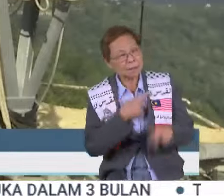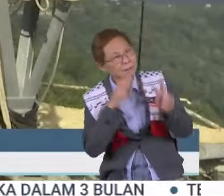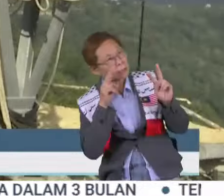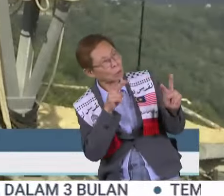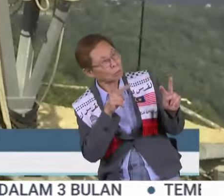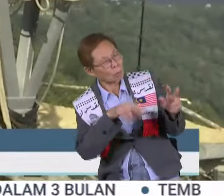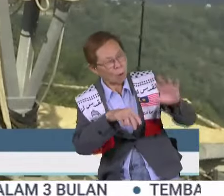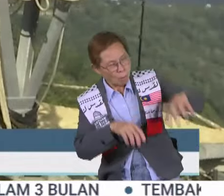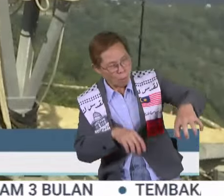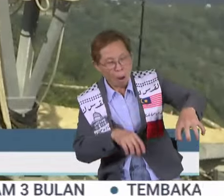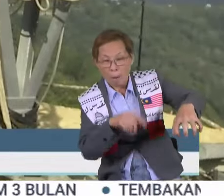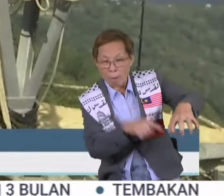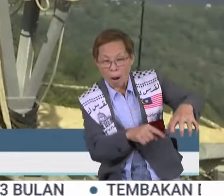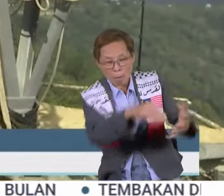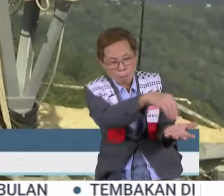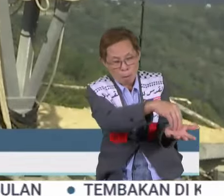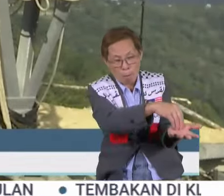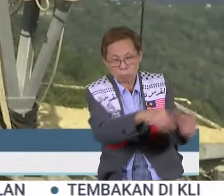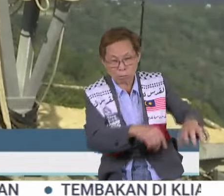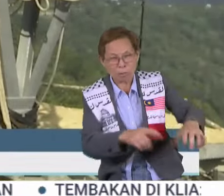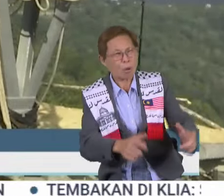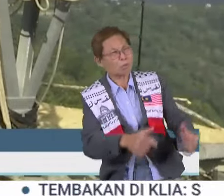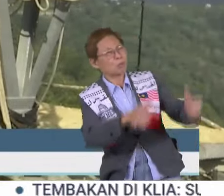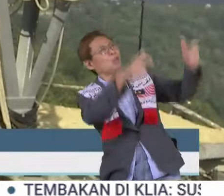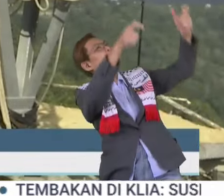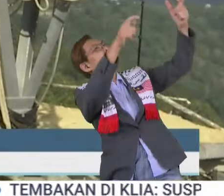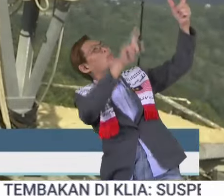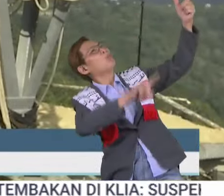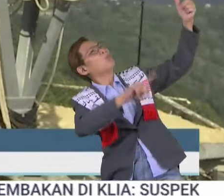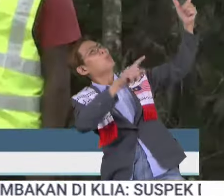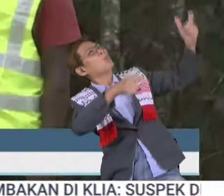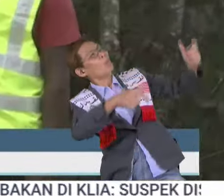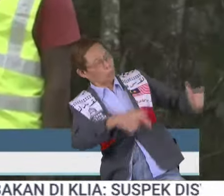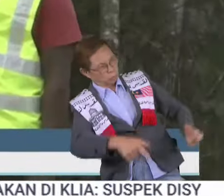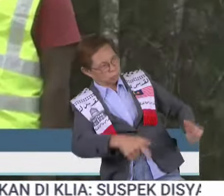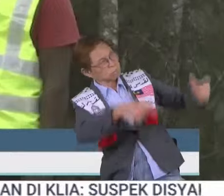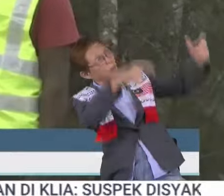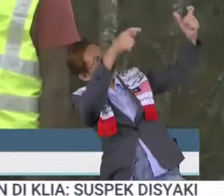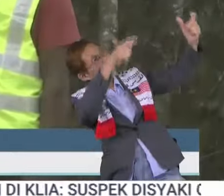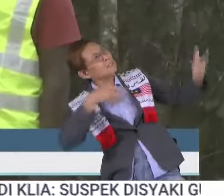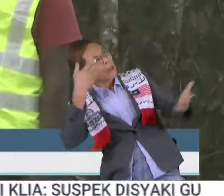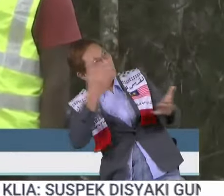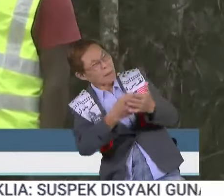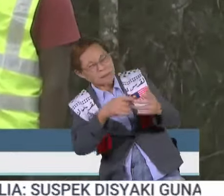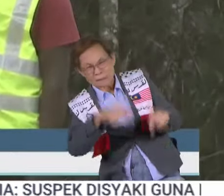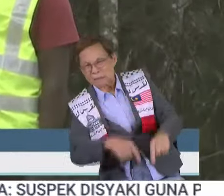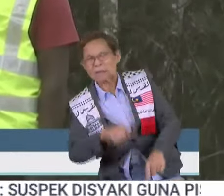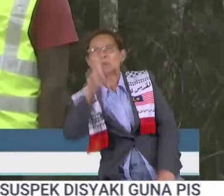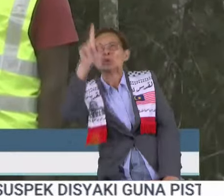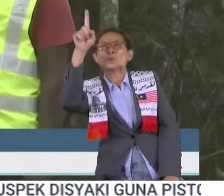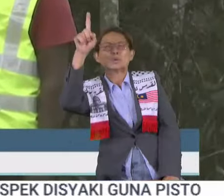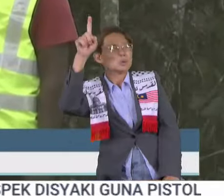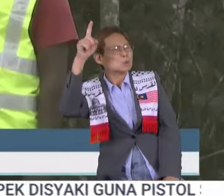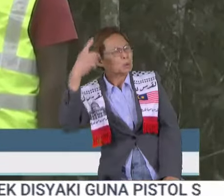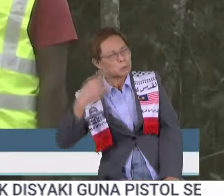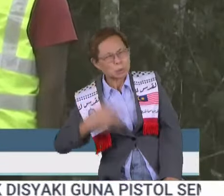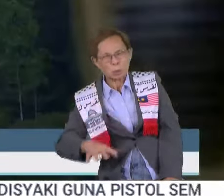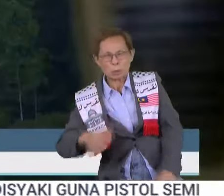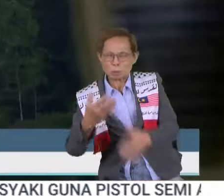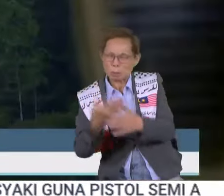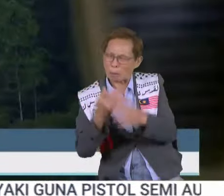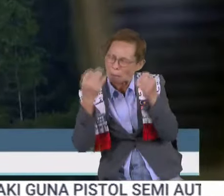lokasi ini di tempat yang tinggi, untuk sampai ke sini cuaca juga memainkan peranan banyak